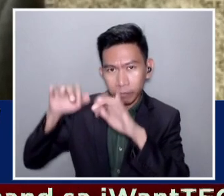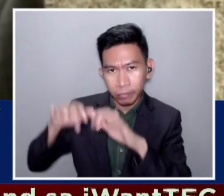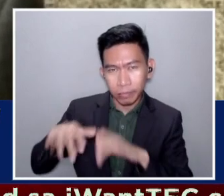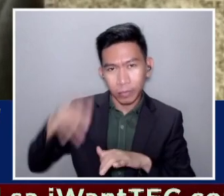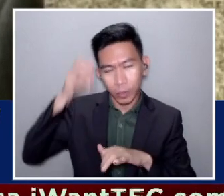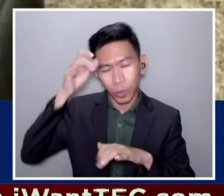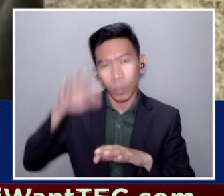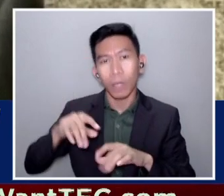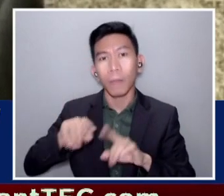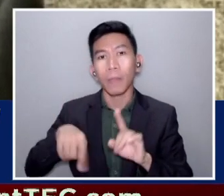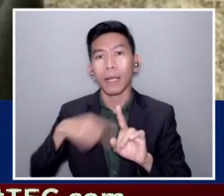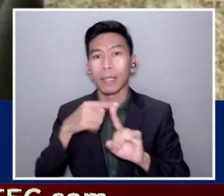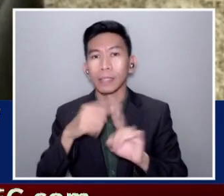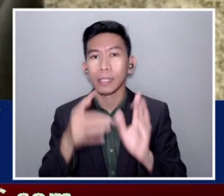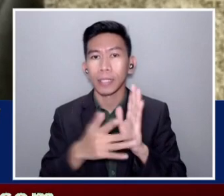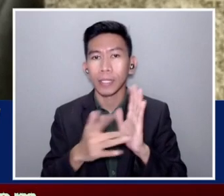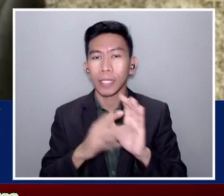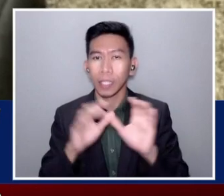through the